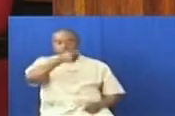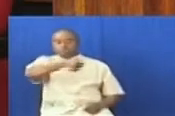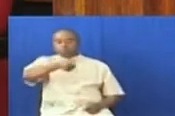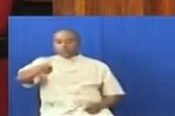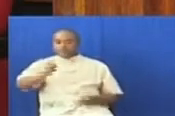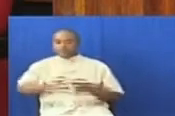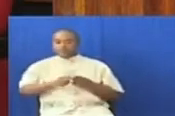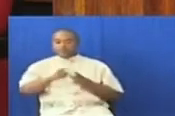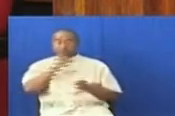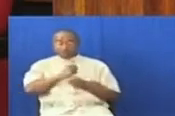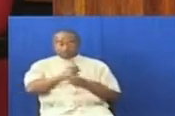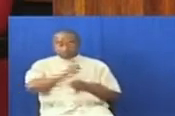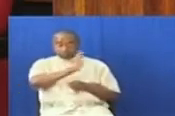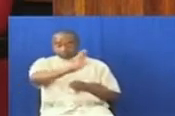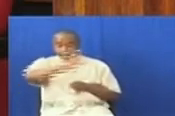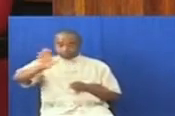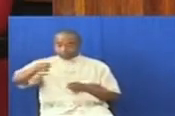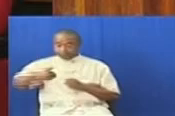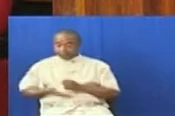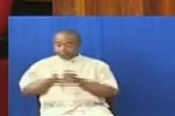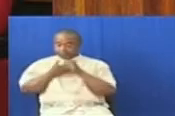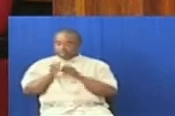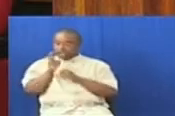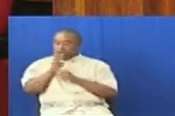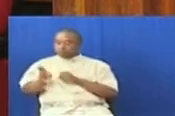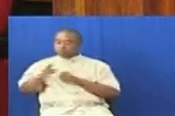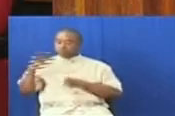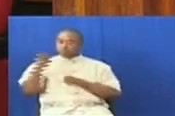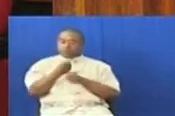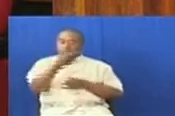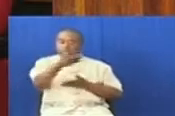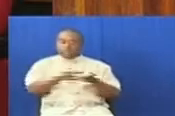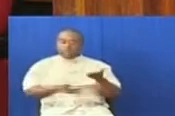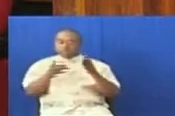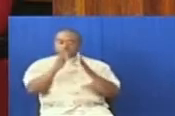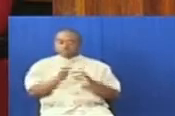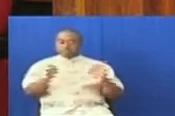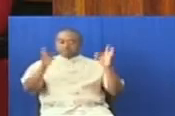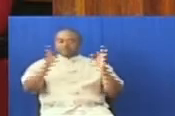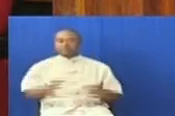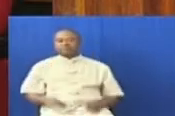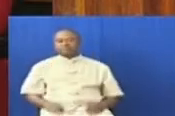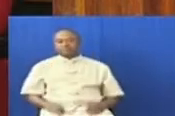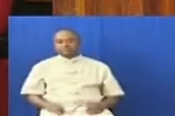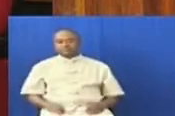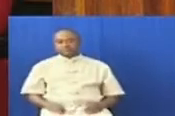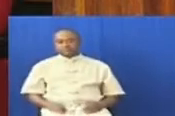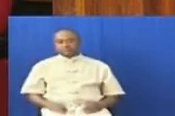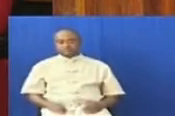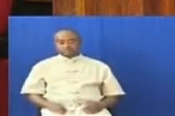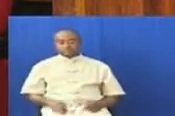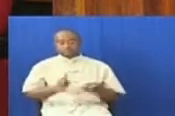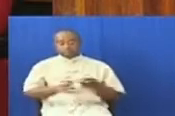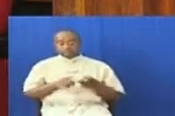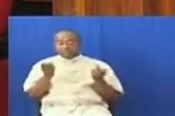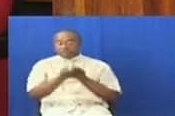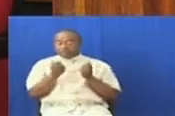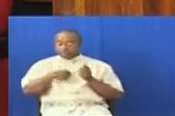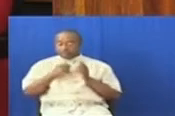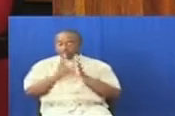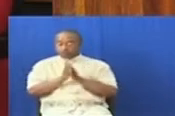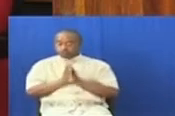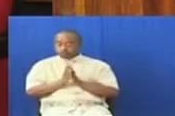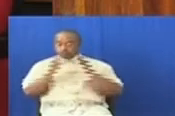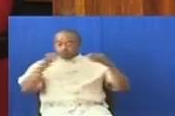ambao wamefanya halmashauri hizi ziweze kupata hati safi. Pamoja na pongezi hizo, niwashukuru LAC kwa